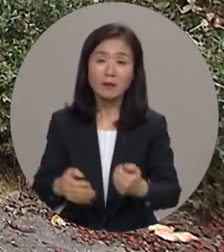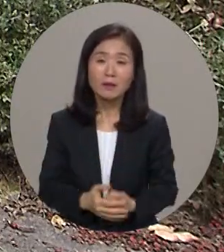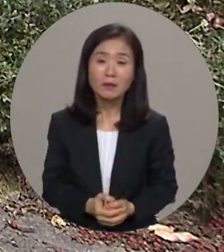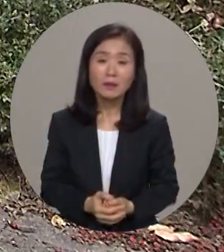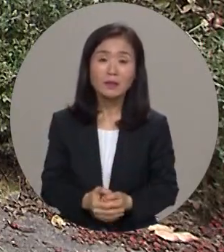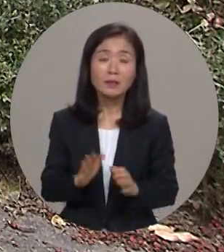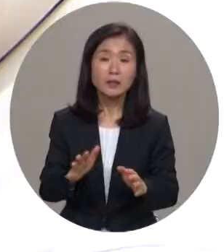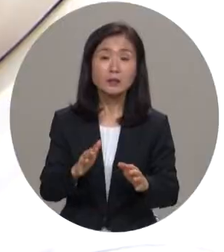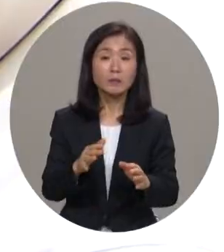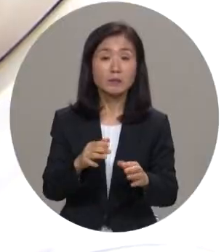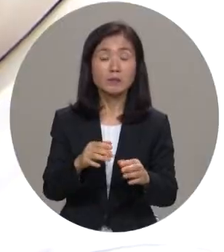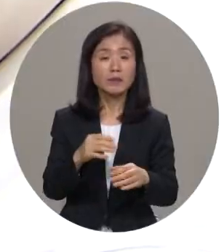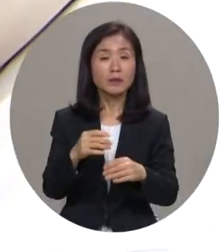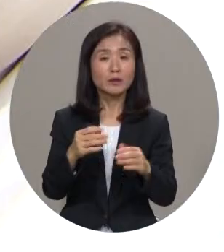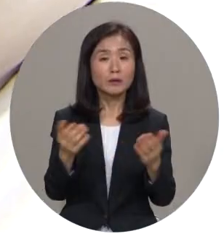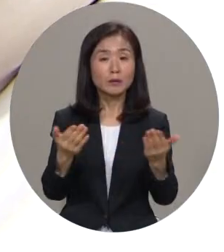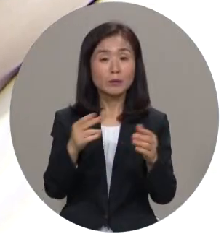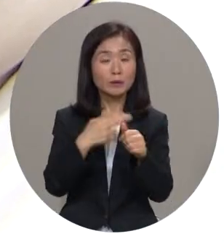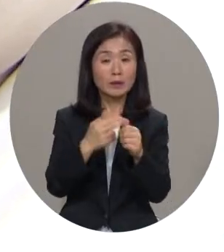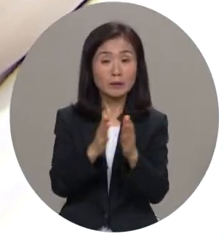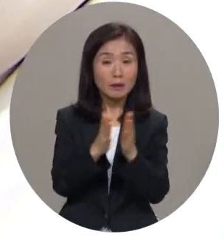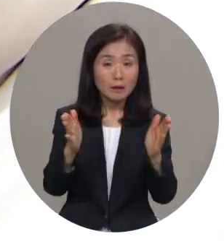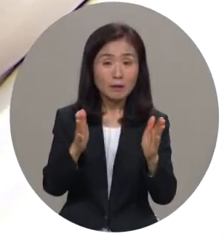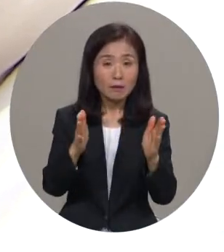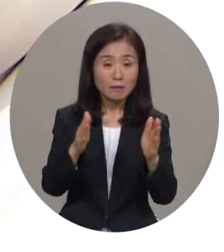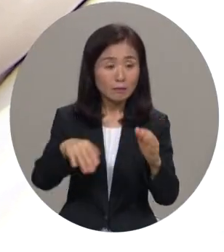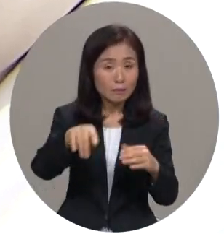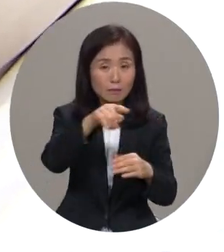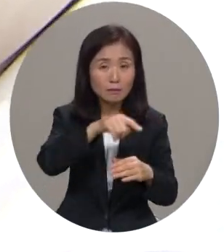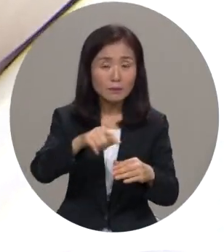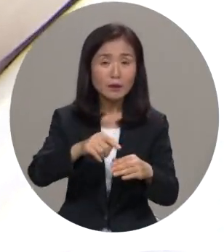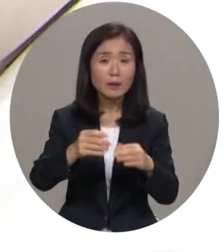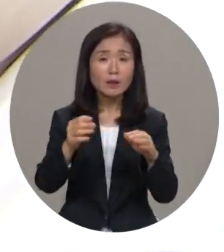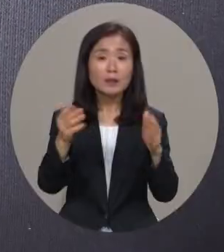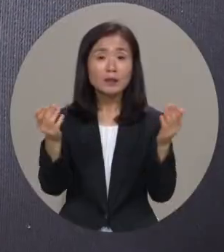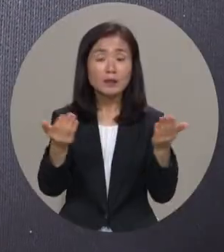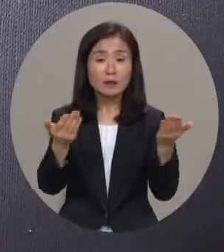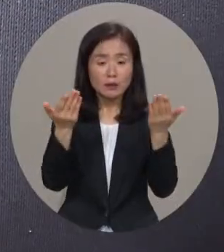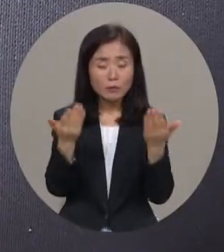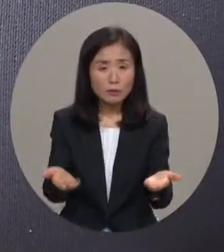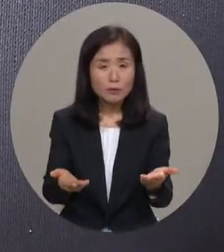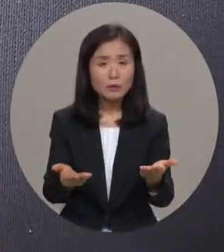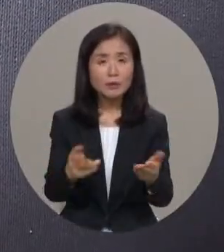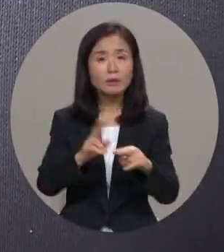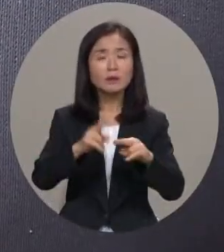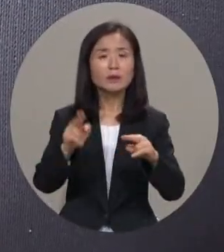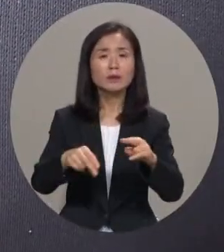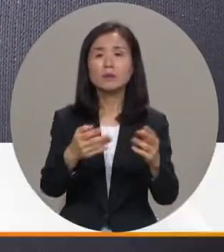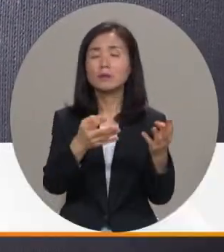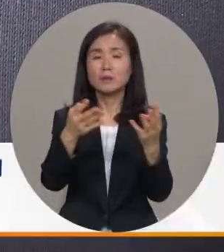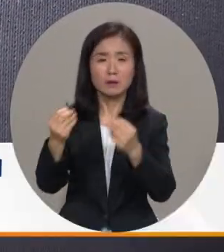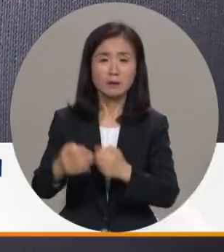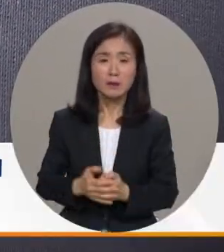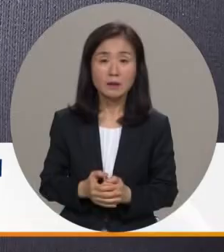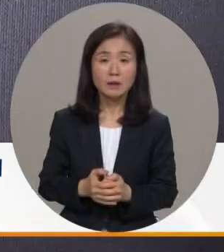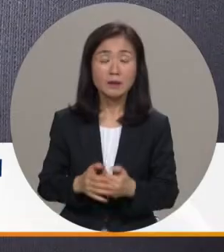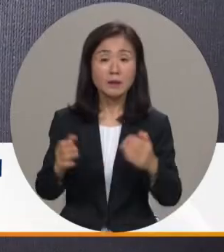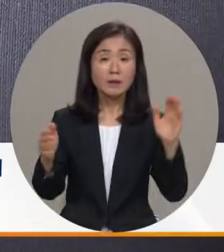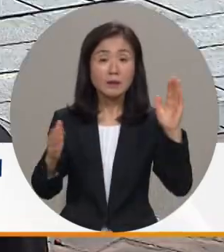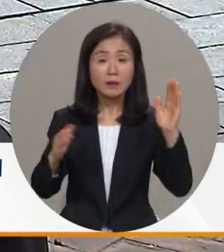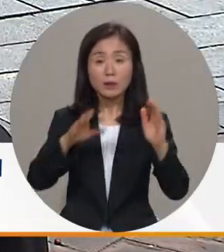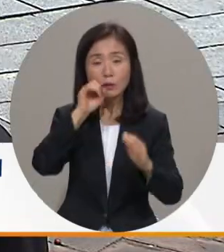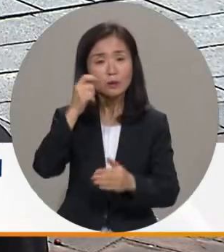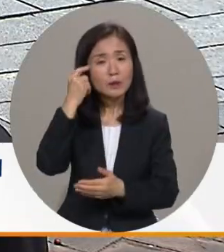새내기 교사들 사이에선 휴직과 퇴직이 흔한 일이 돼버렸습니다. 아이들에게 좋은 가치를 가르쳐주기